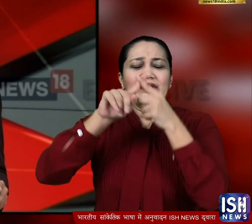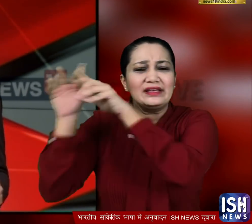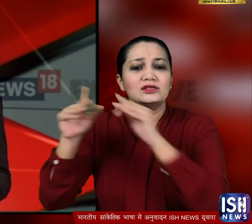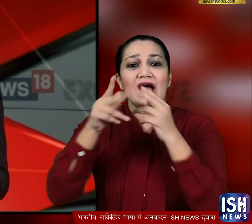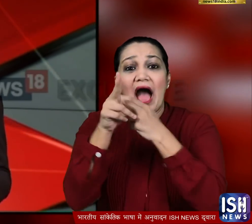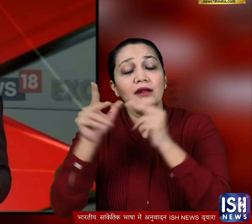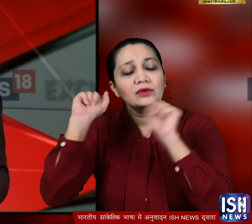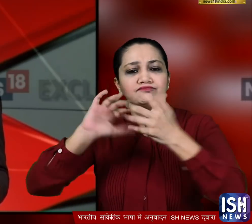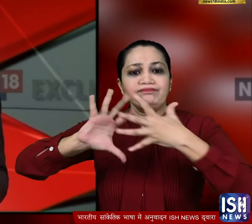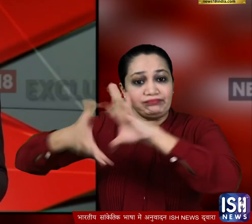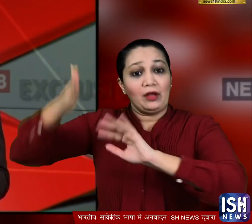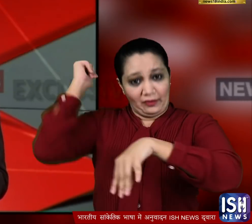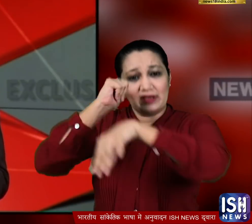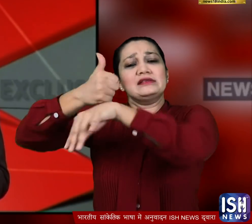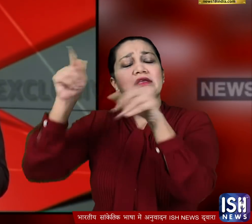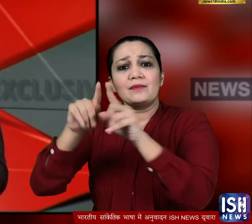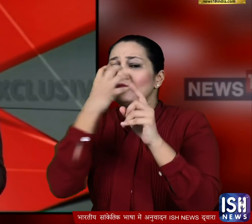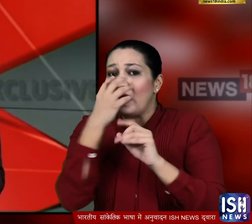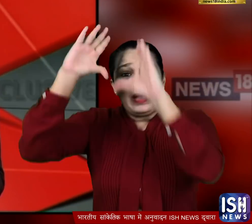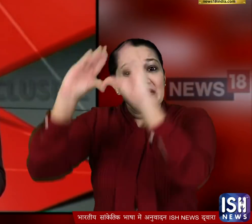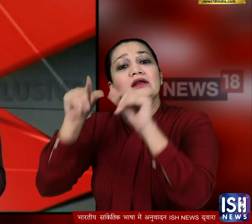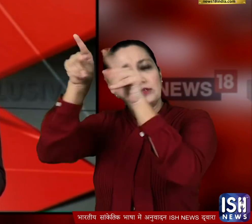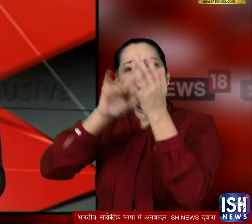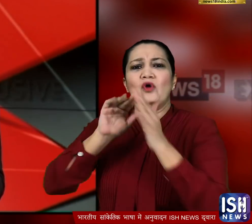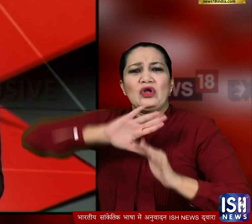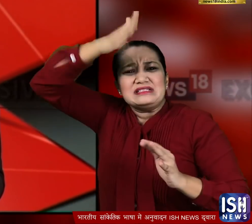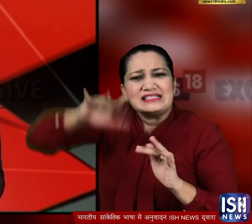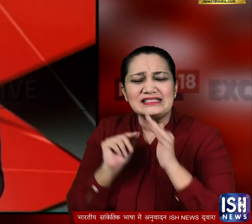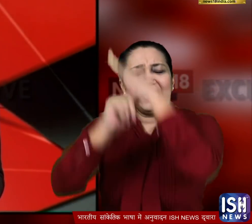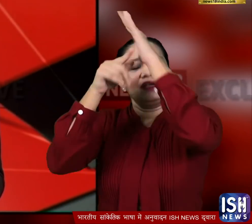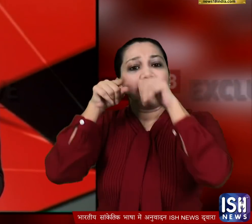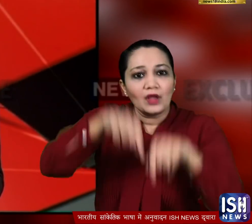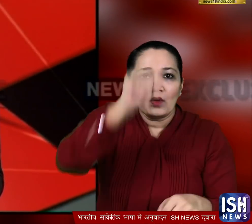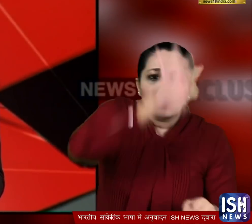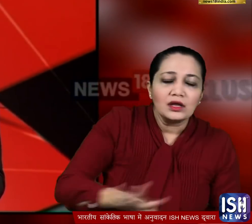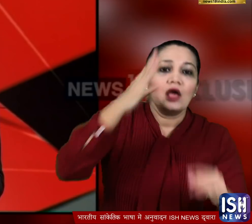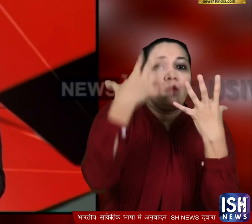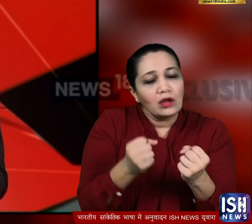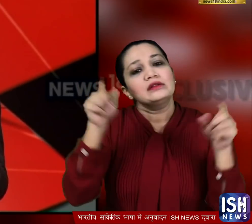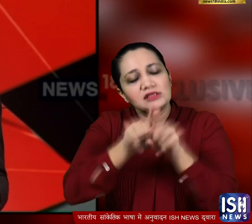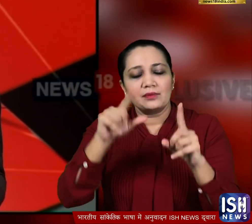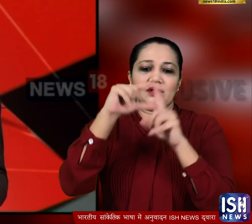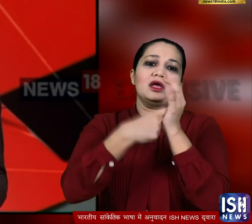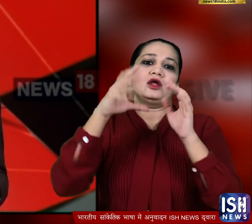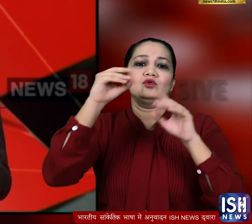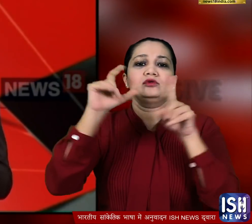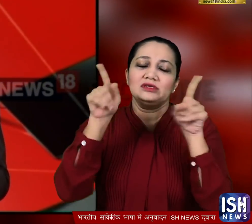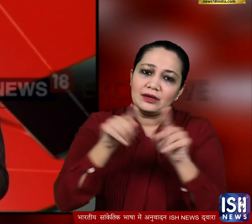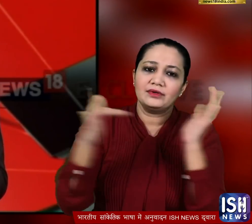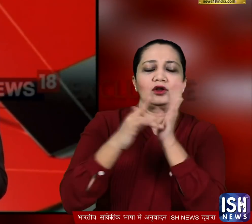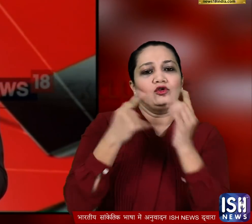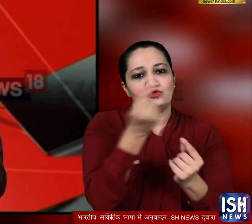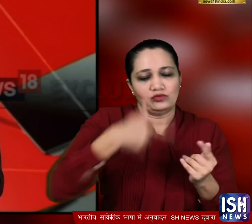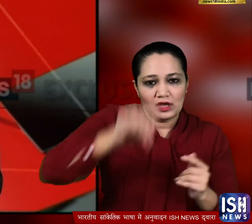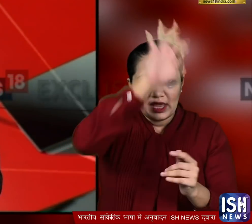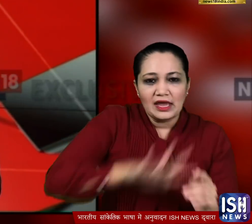सेना के लिए ऑक्सीजन प्लांट बनाए जा रहे थे जहां ऑक्सीजन की कमी है। अब देश को ऑक्सीजन की जरूरत है, इसलिए डीआरडीओ की वही तकनीक ऑक्सीजन के मामले में